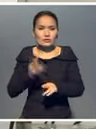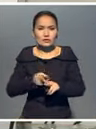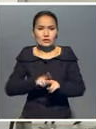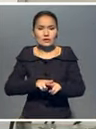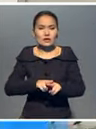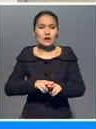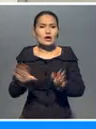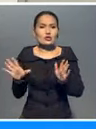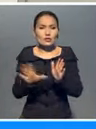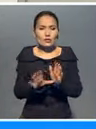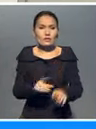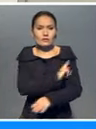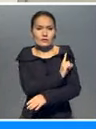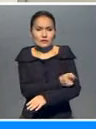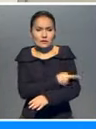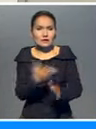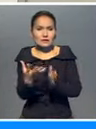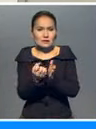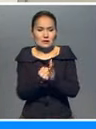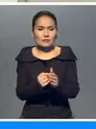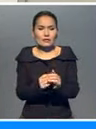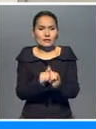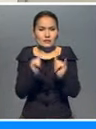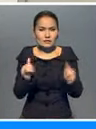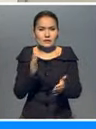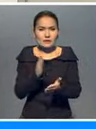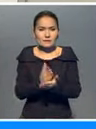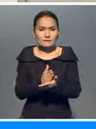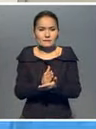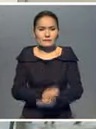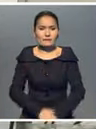күшейеді. Қазірге күніне 2 мегаватқа дейін беруге шамамыз жетеді.